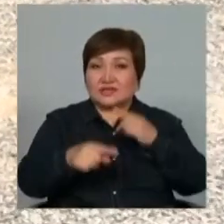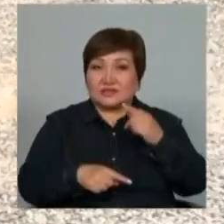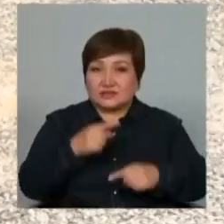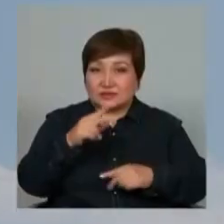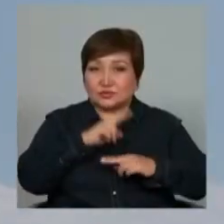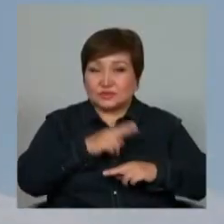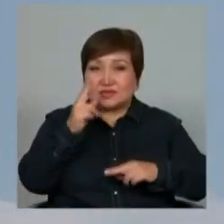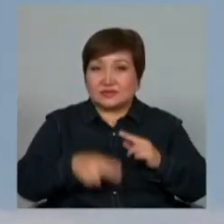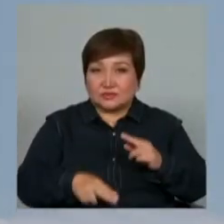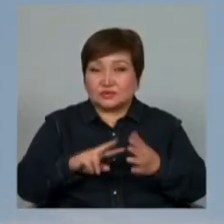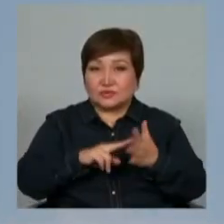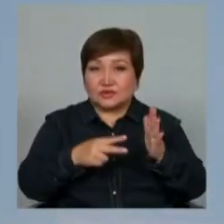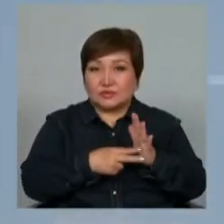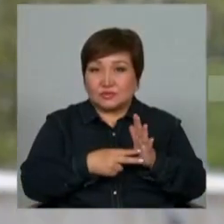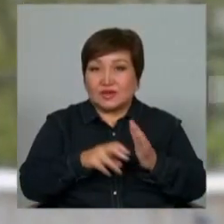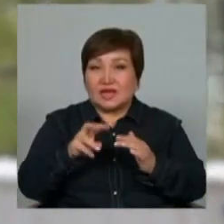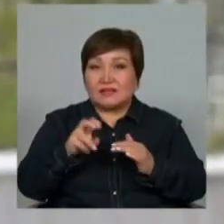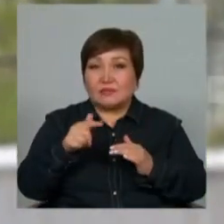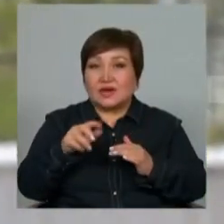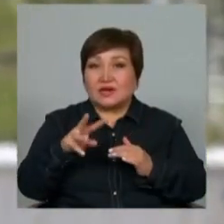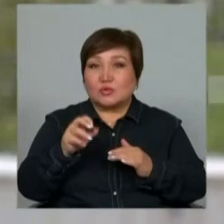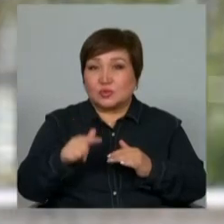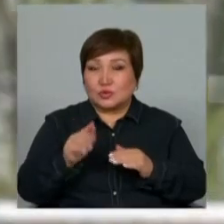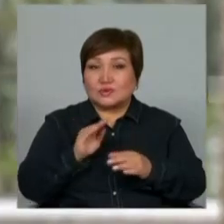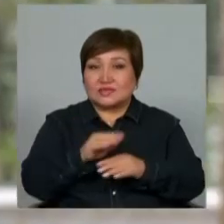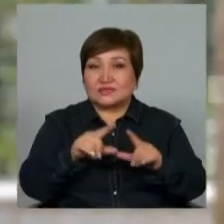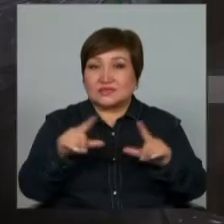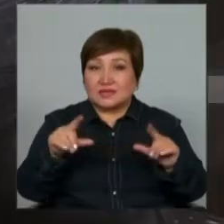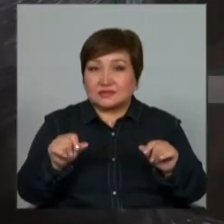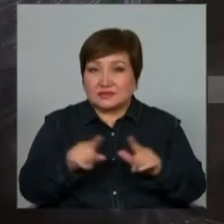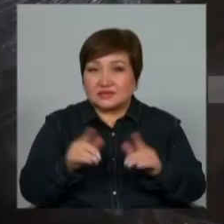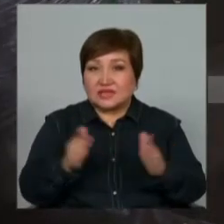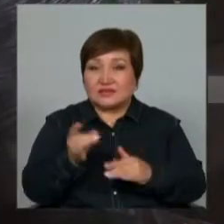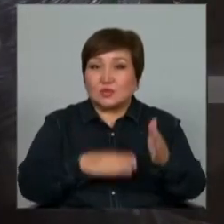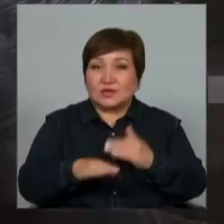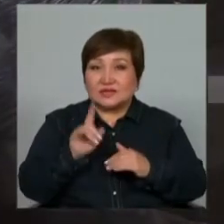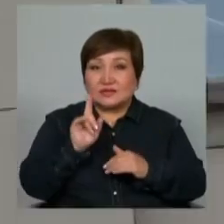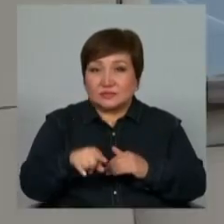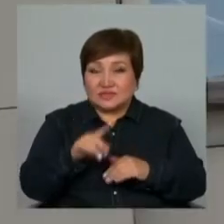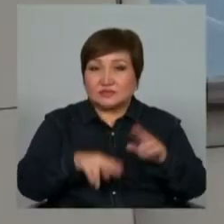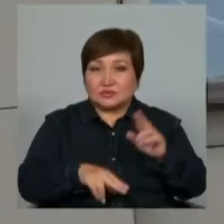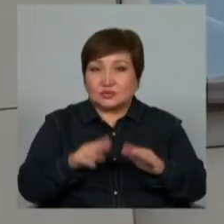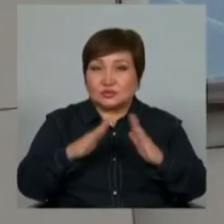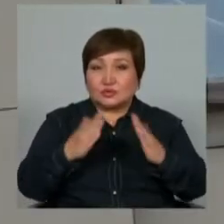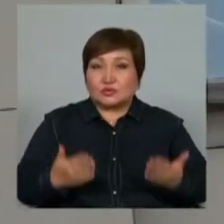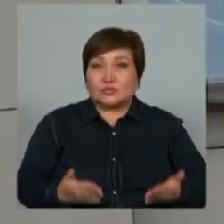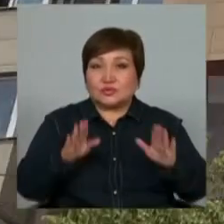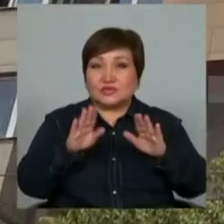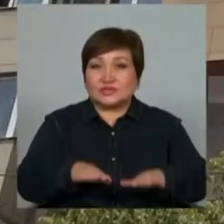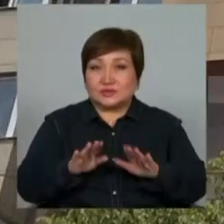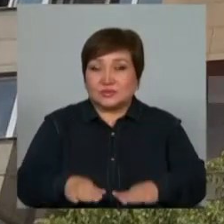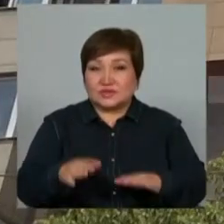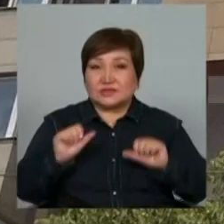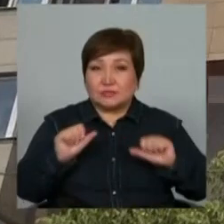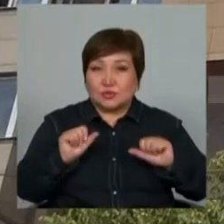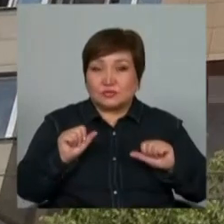жоспарланған. Алмагүл қосалқы станциясы сол маңдағы шағын аудандардың салынып жатқан тұрғын үй кешендері мен спорт және білім беру